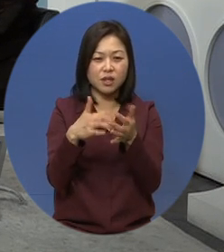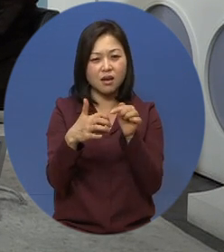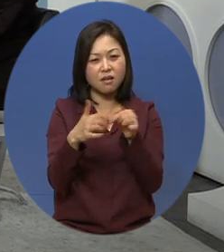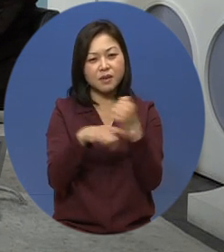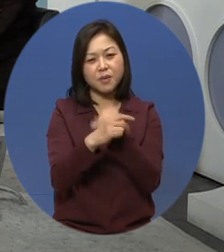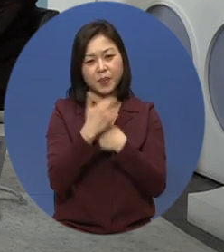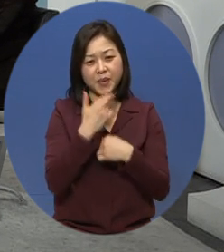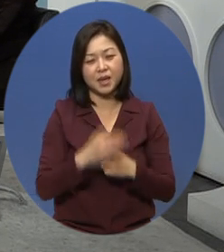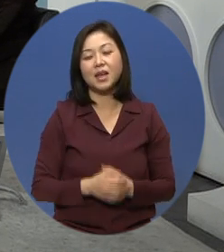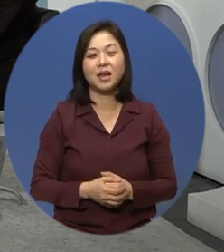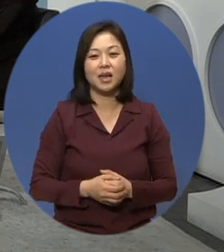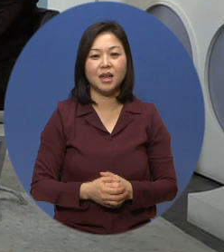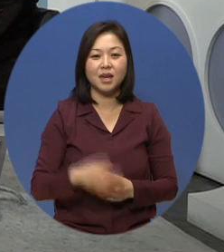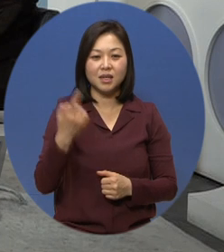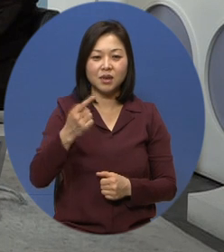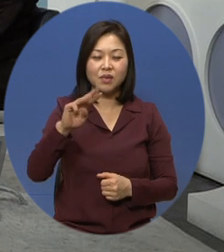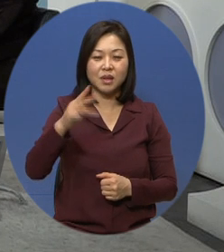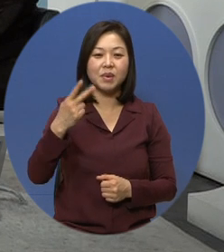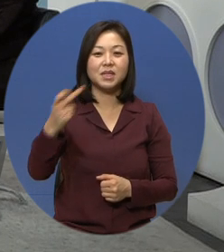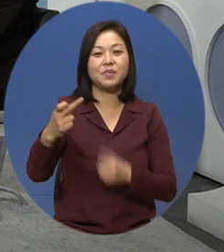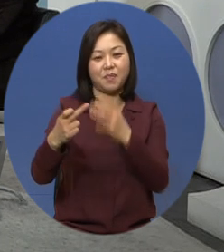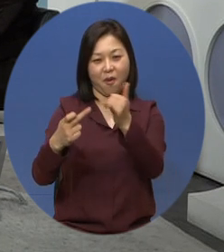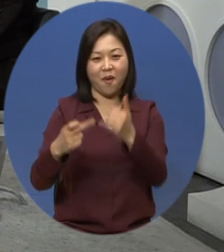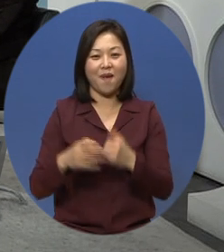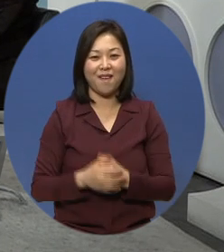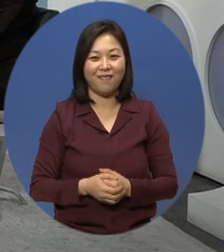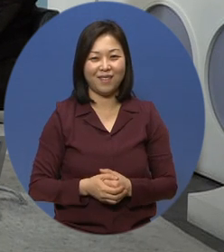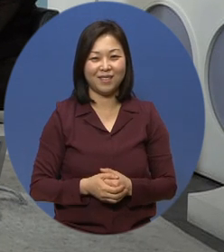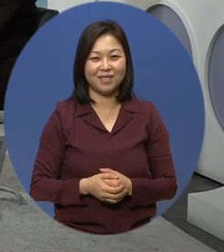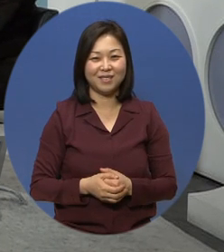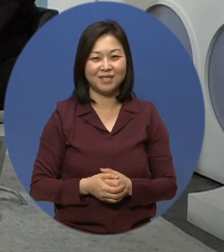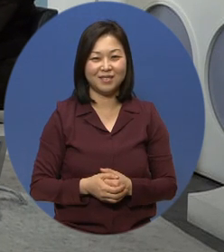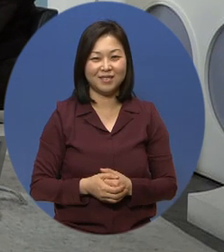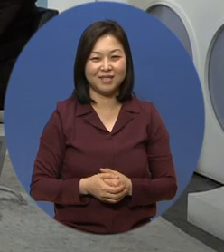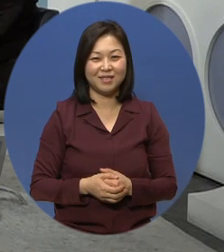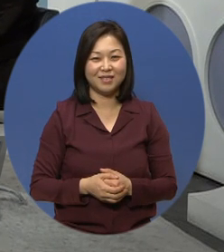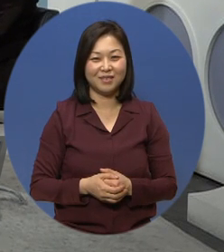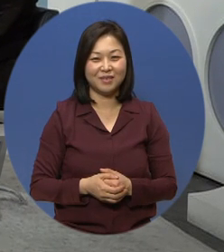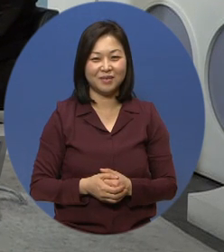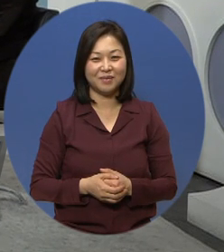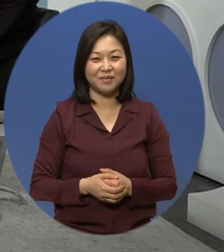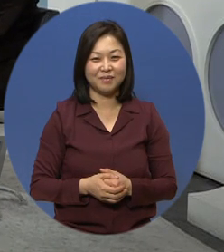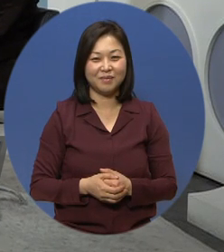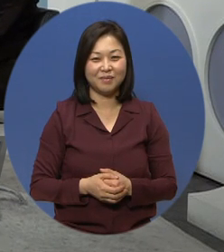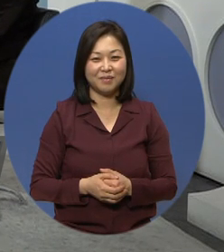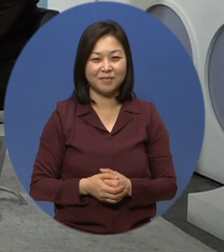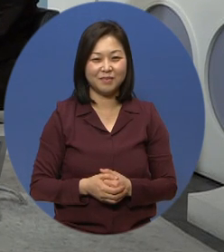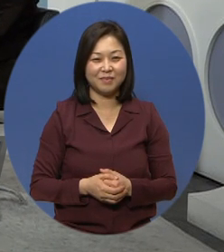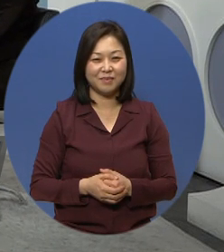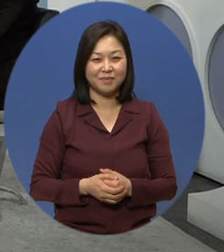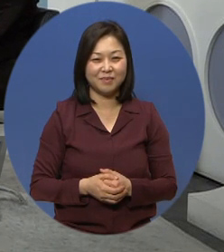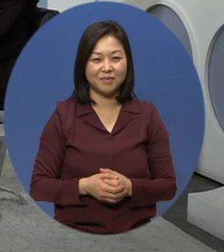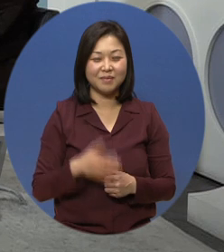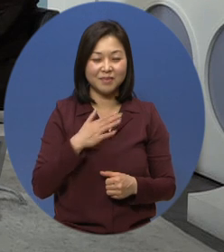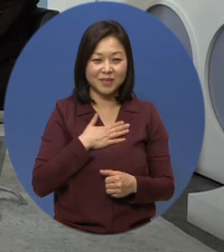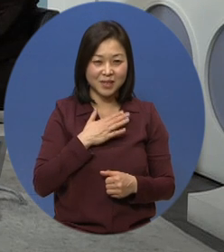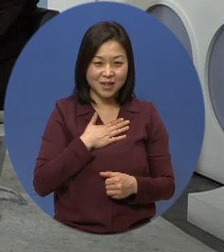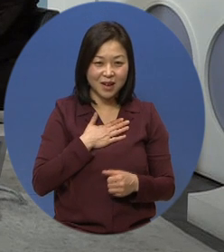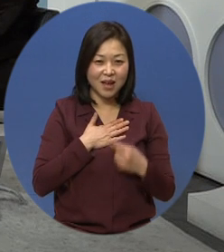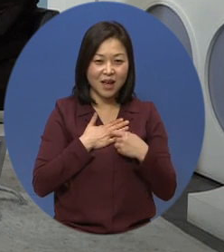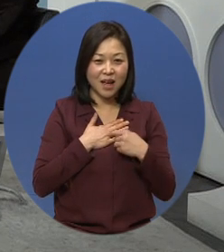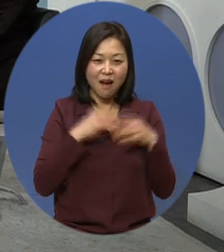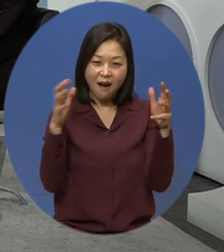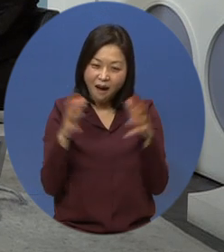없지만 그래도 헌 312 미역 하아아 아 예 저희가 같이 gv 하고